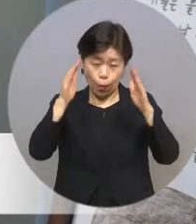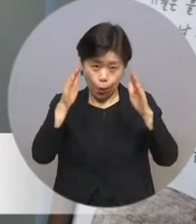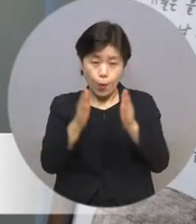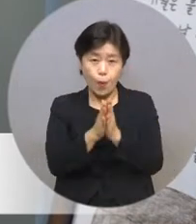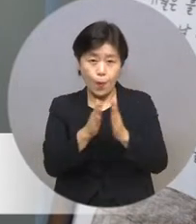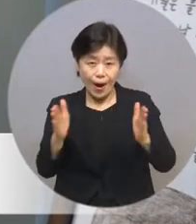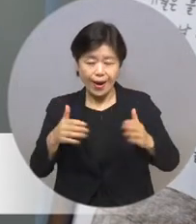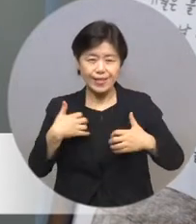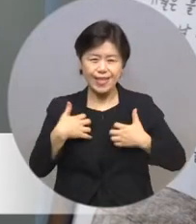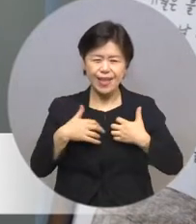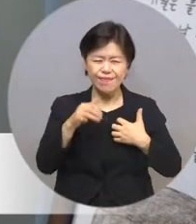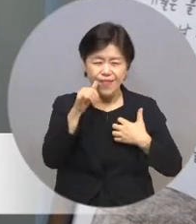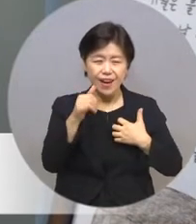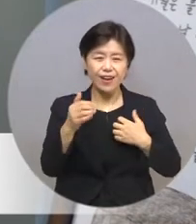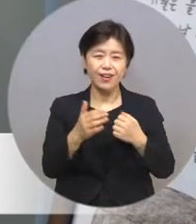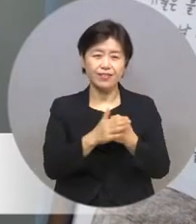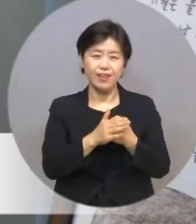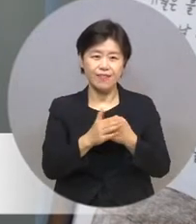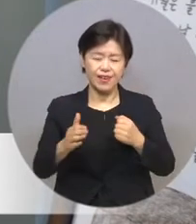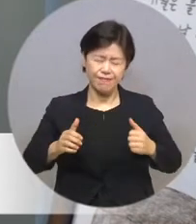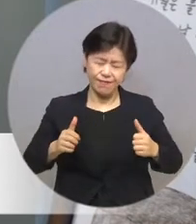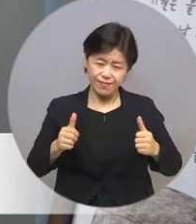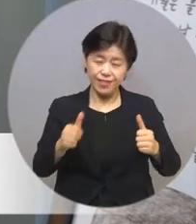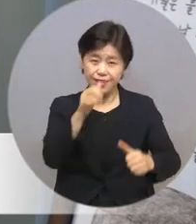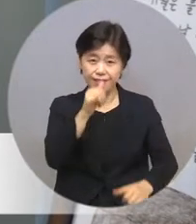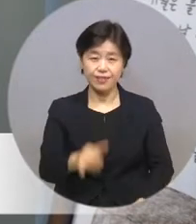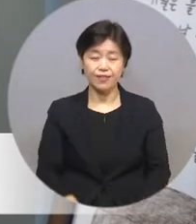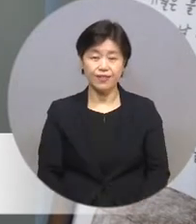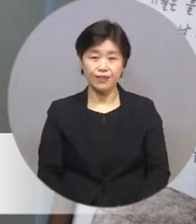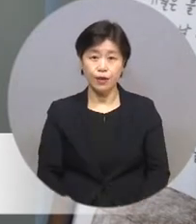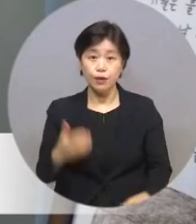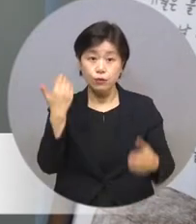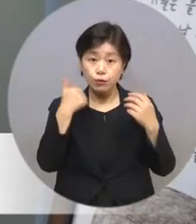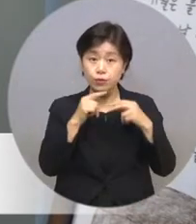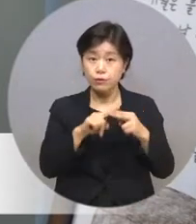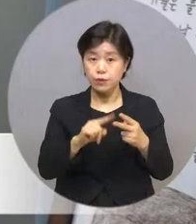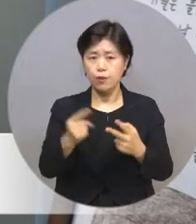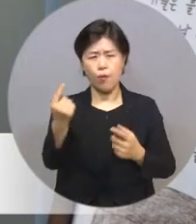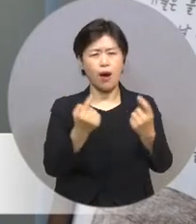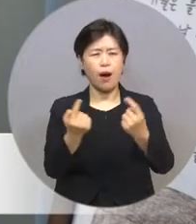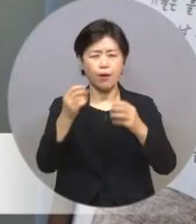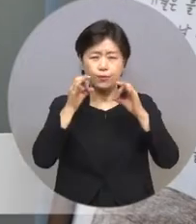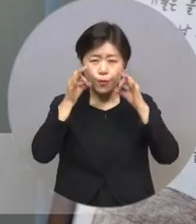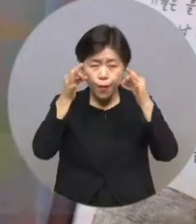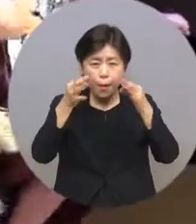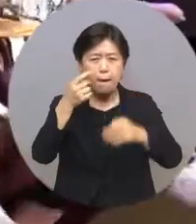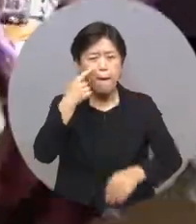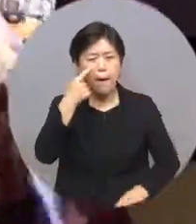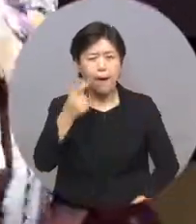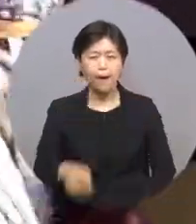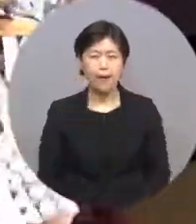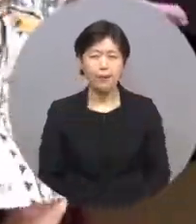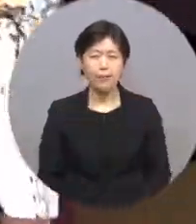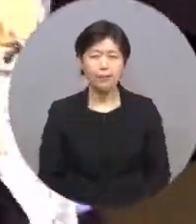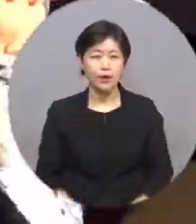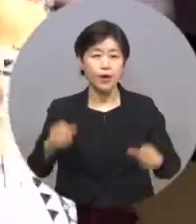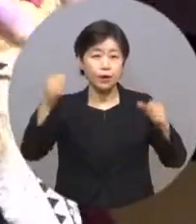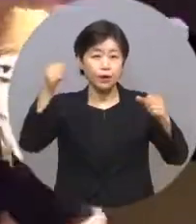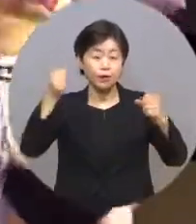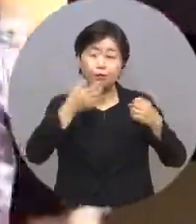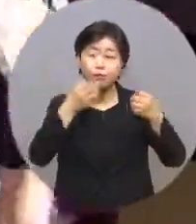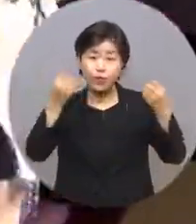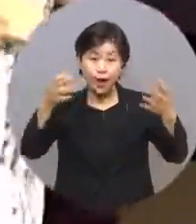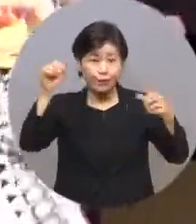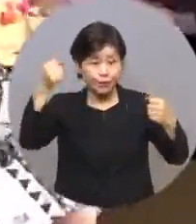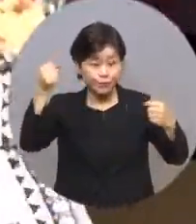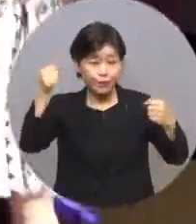이제 열심히 공부해요 그럴 때는 누구든지 노력하면 돼요 축하공연에 참가한